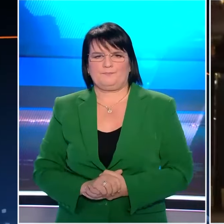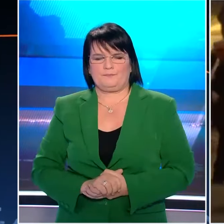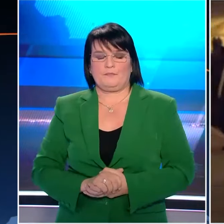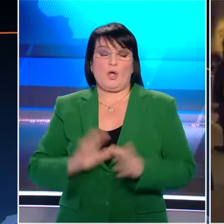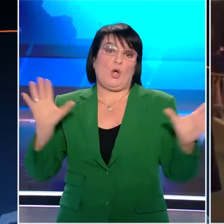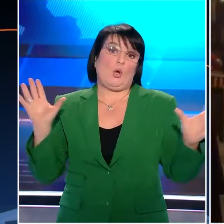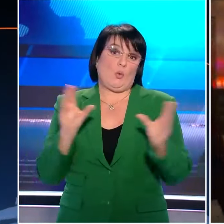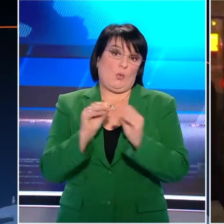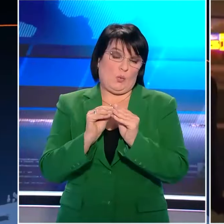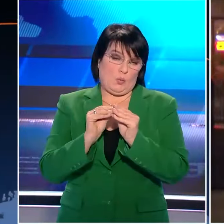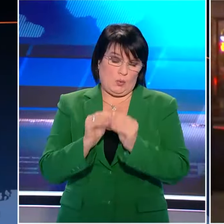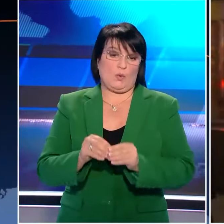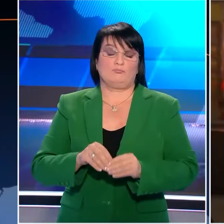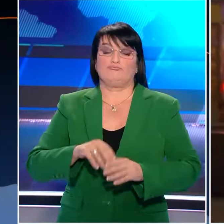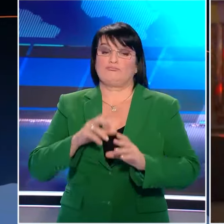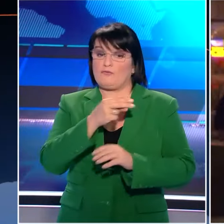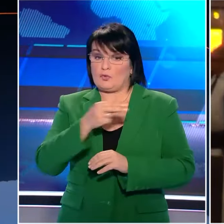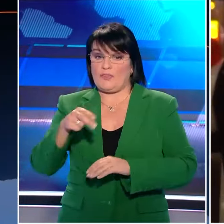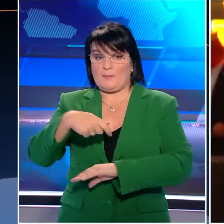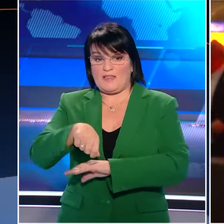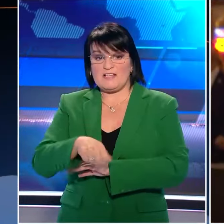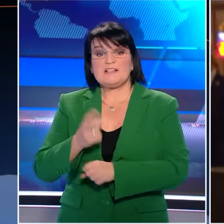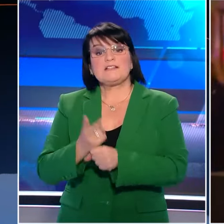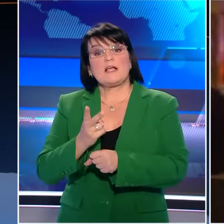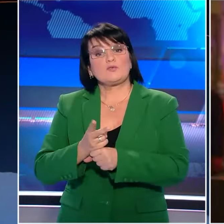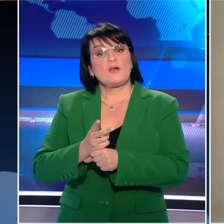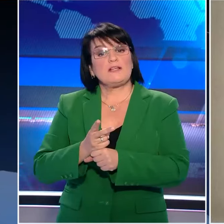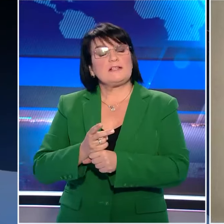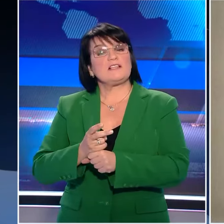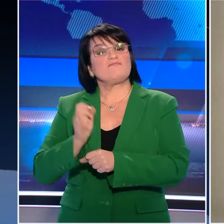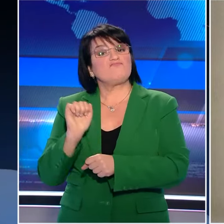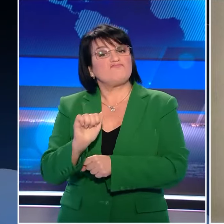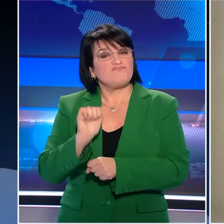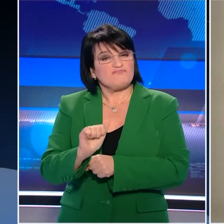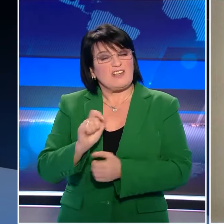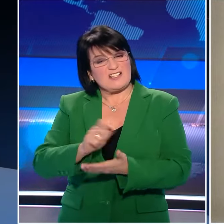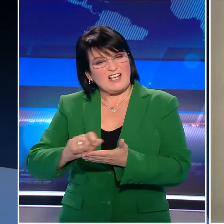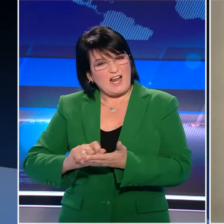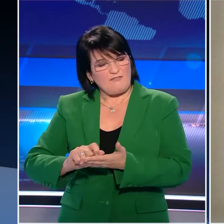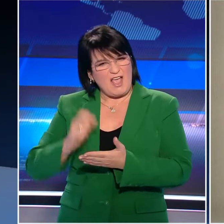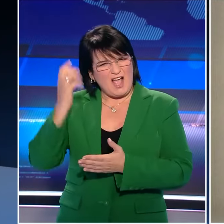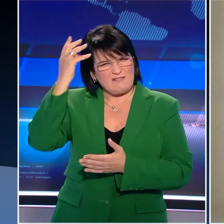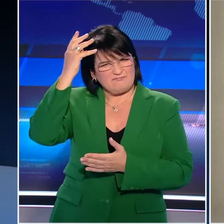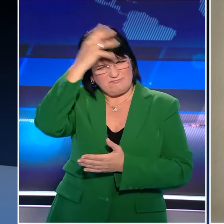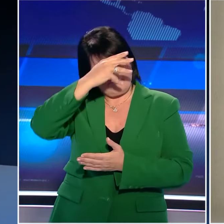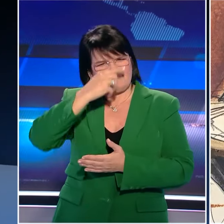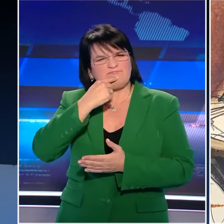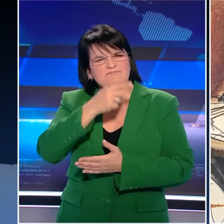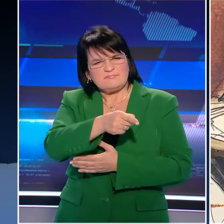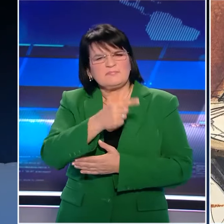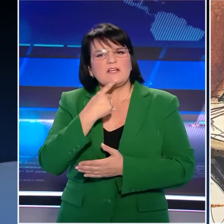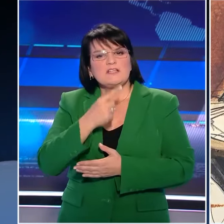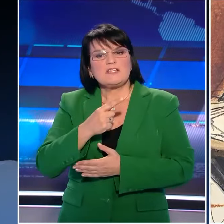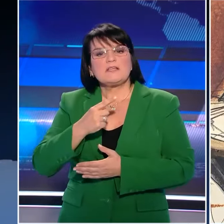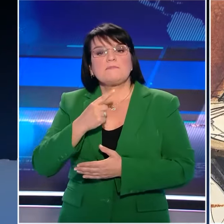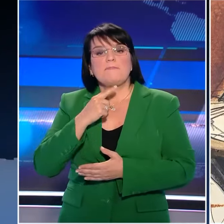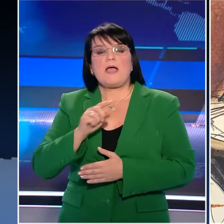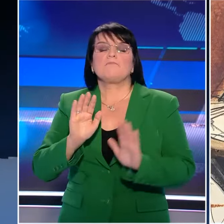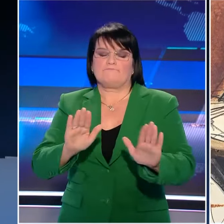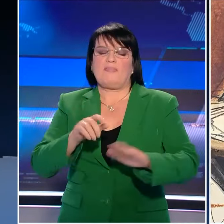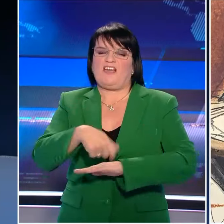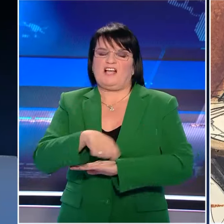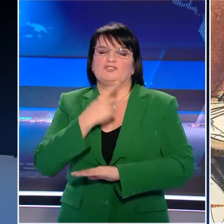Όλα αυτά την ώρα που εξελίσσεται η δίκη για τη σεξουαλική κακοποίηση της συγγραφέας Τζιν Κάρον από τον Τραμπ, με τον δικαστή να απειλεί ότι θα αποβάλει τον πρώην